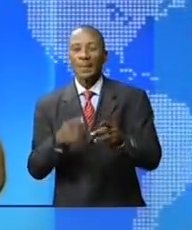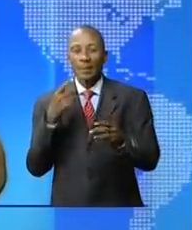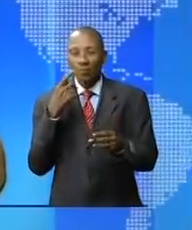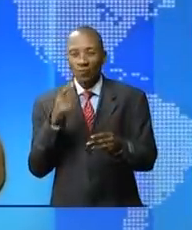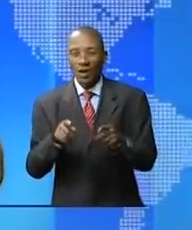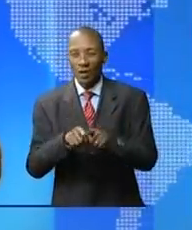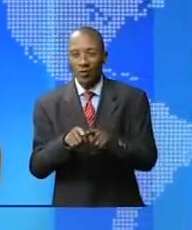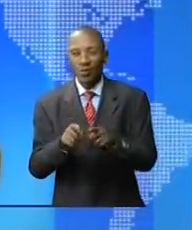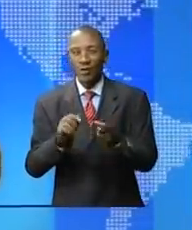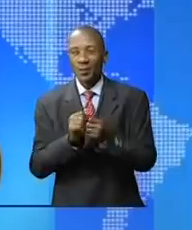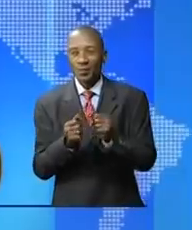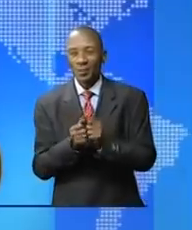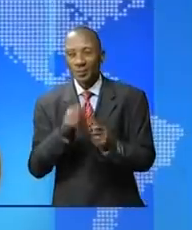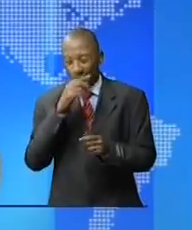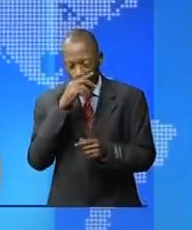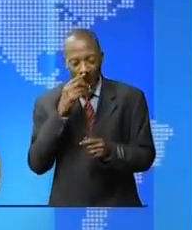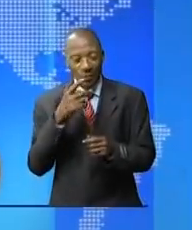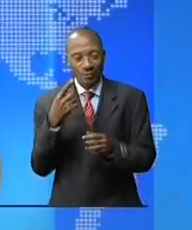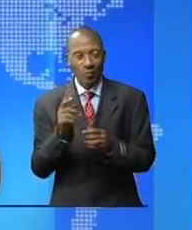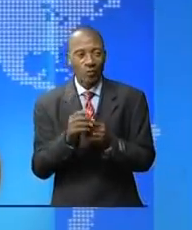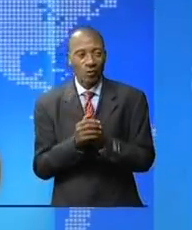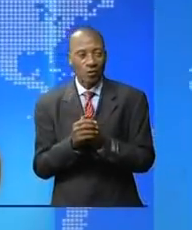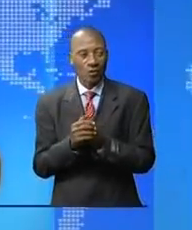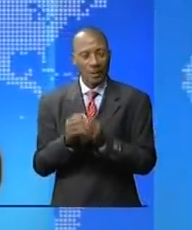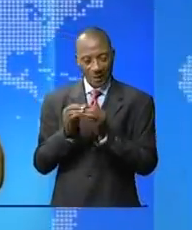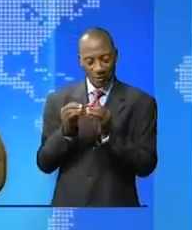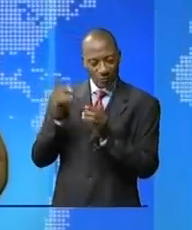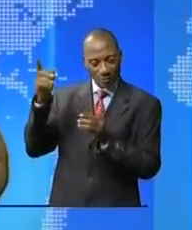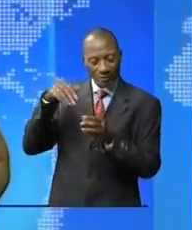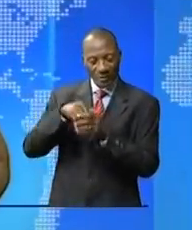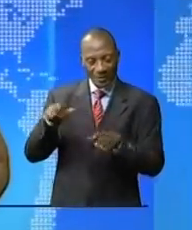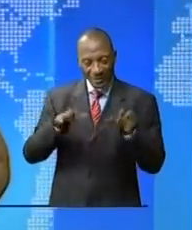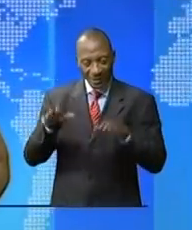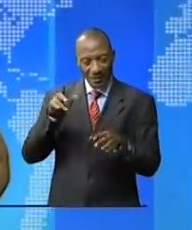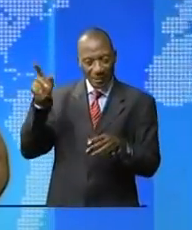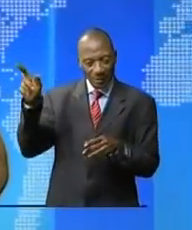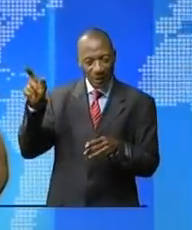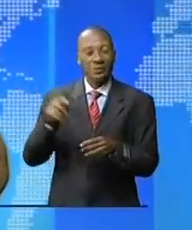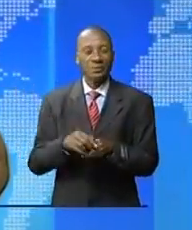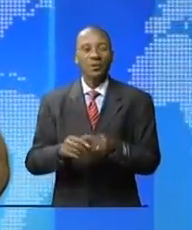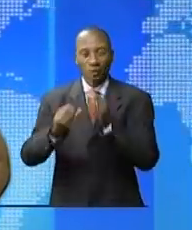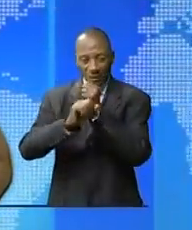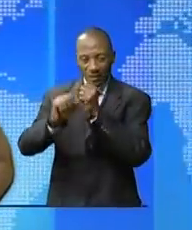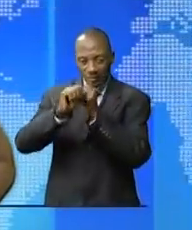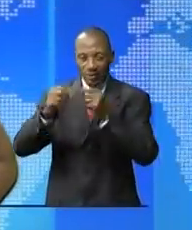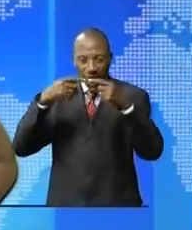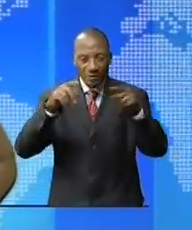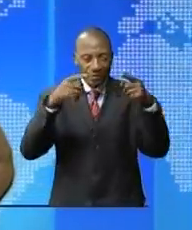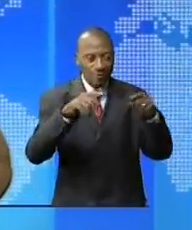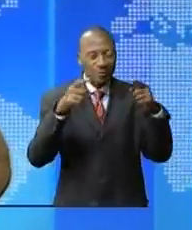les motocyclistes de l'Antélé ont été sensibilisés par Marie-Kate Moutinga, élue de